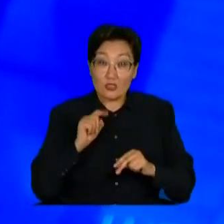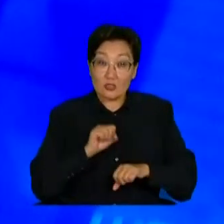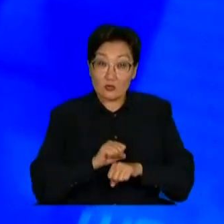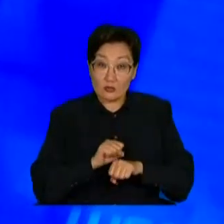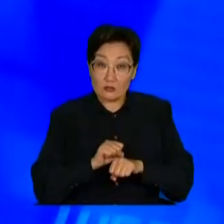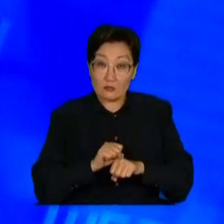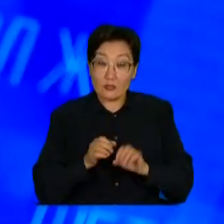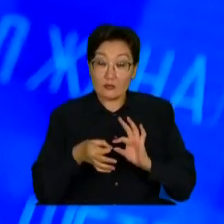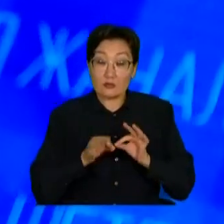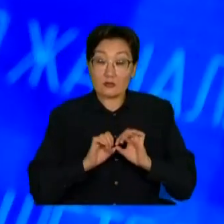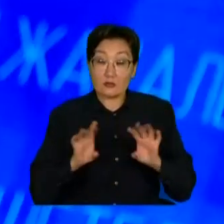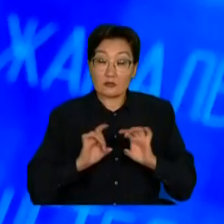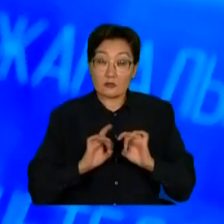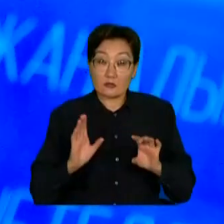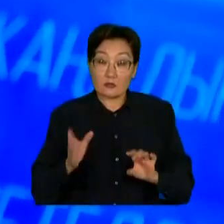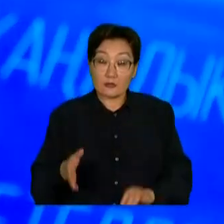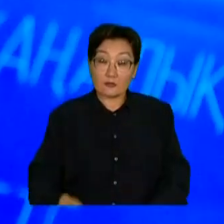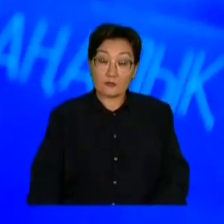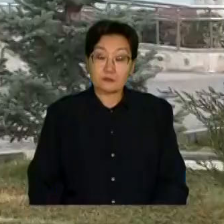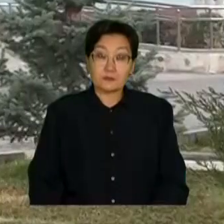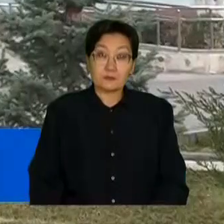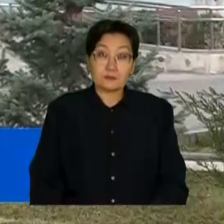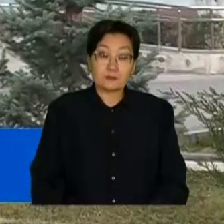тоқтатылды. Толығырақ өңірдегі тілші тарқатып айтады.